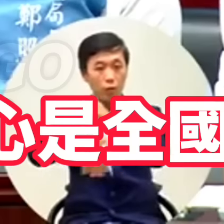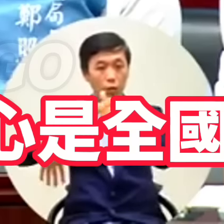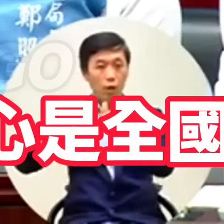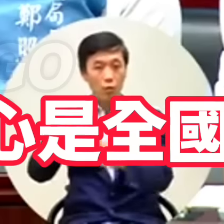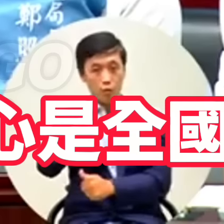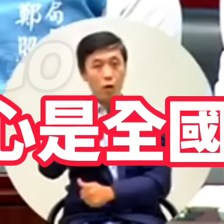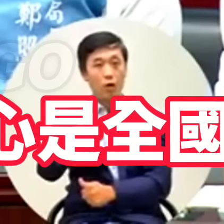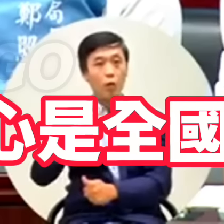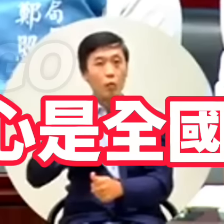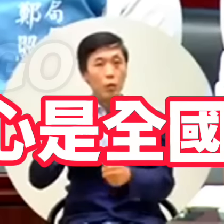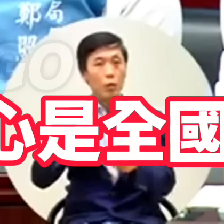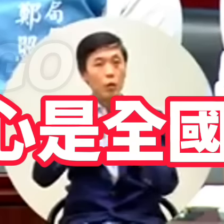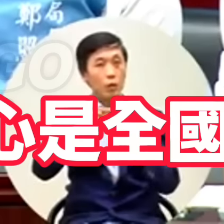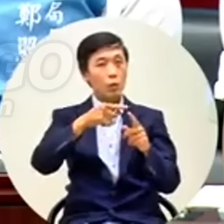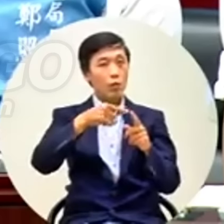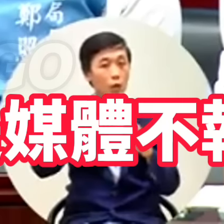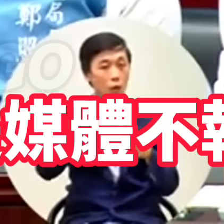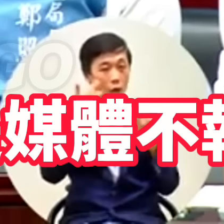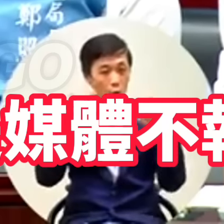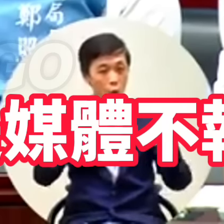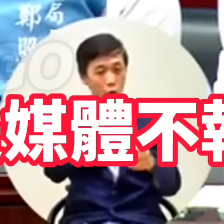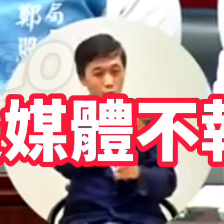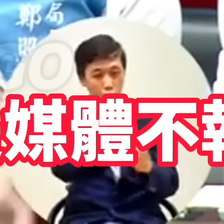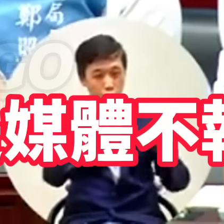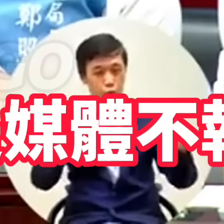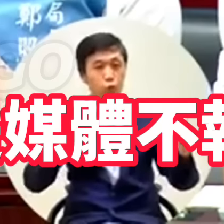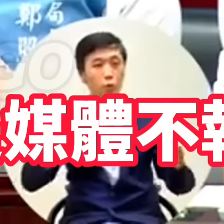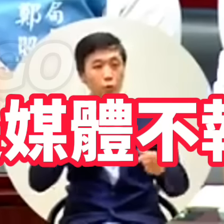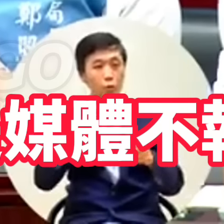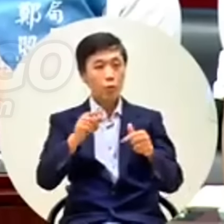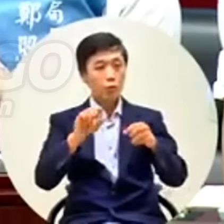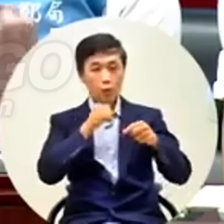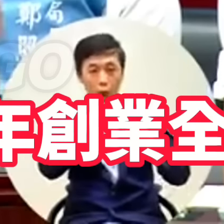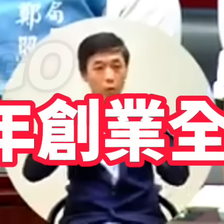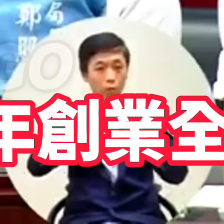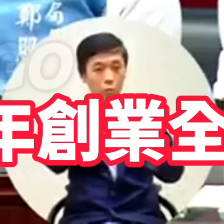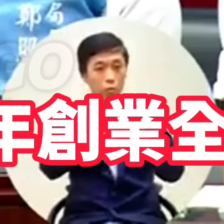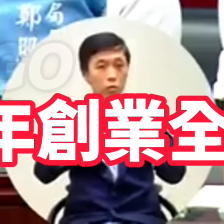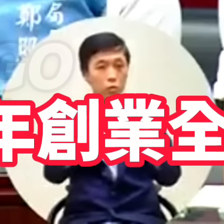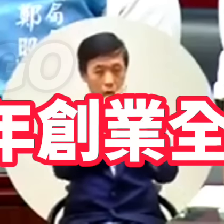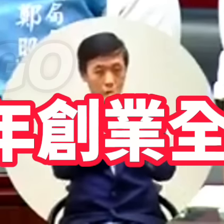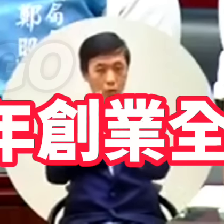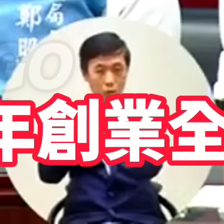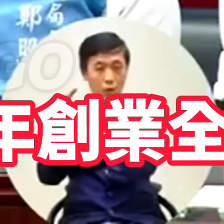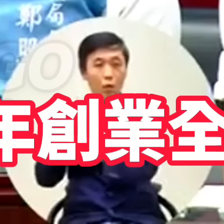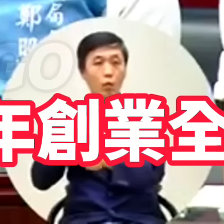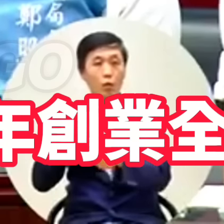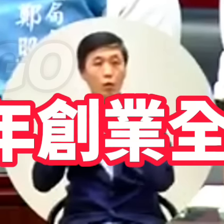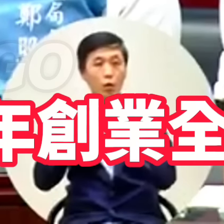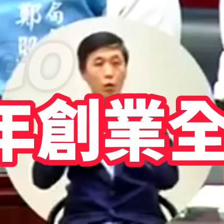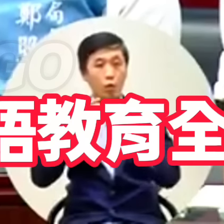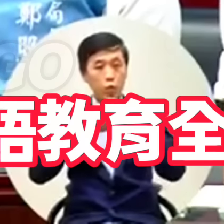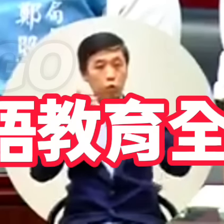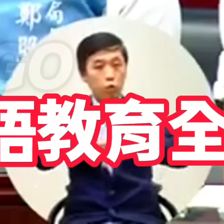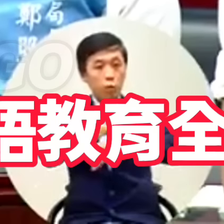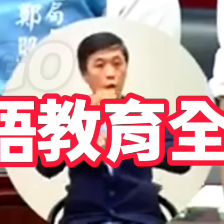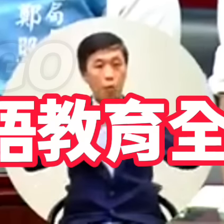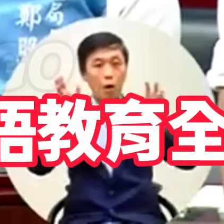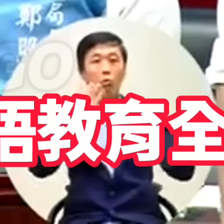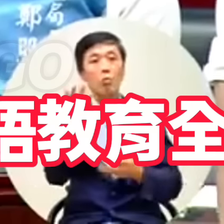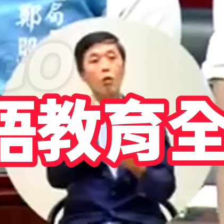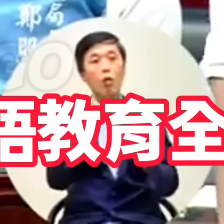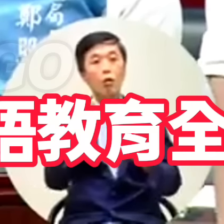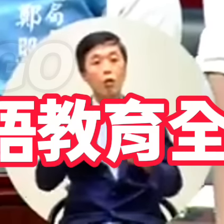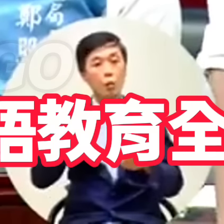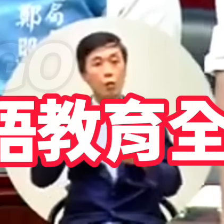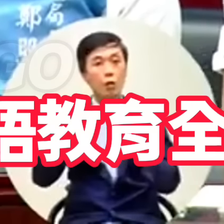们有信心是全国第一名的，只是媒体不报道。我们青年创业 全国第一，我们双语教